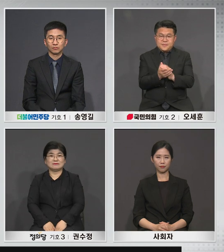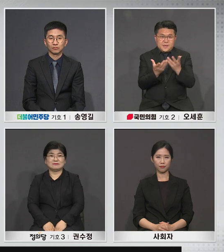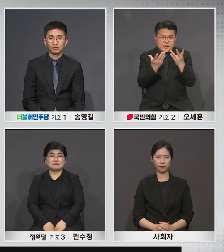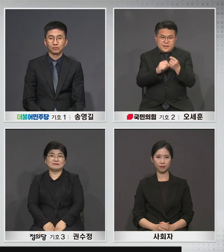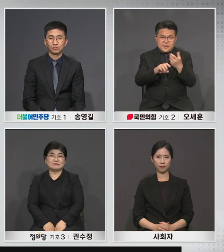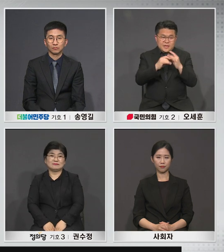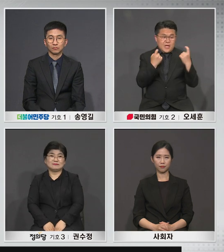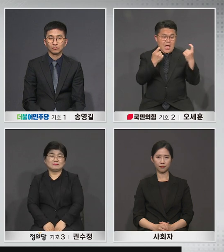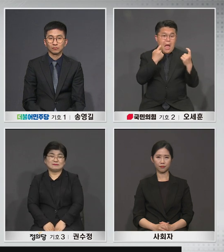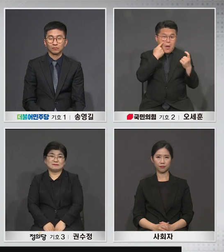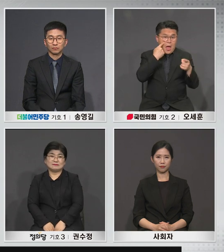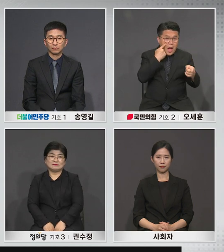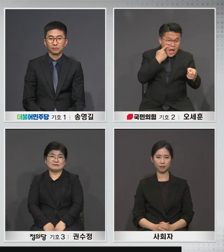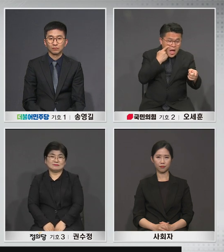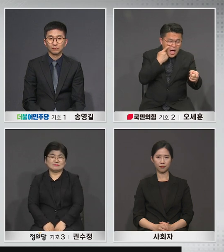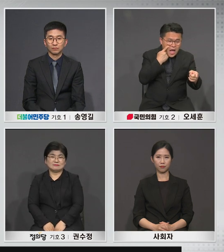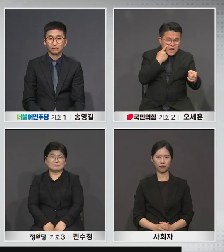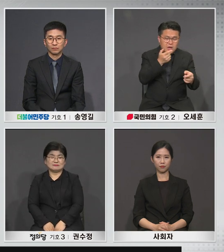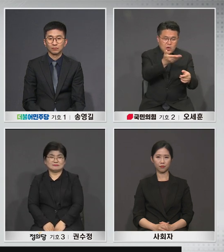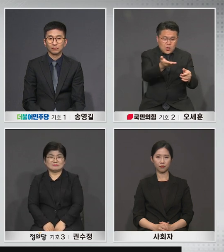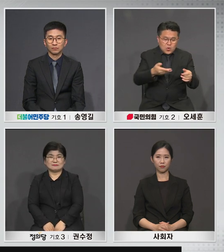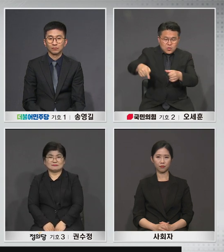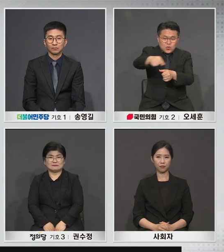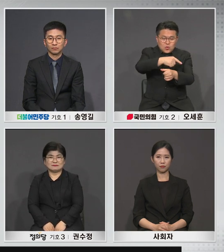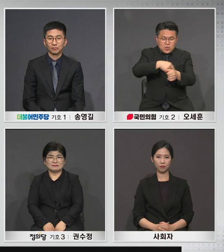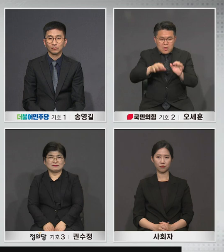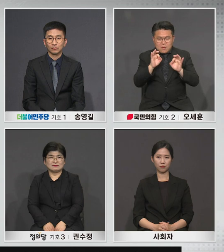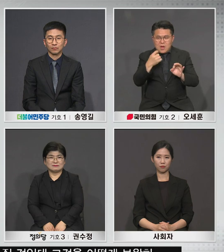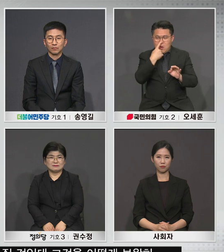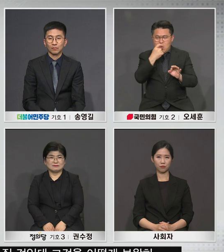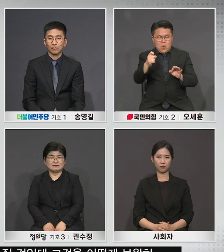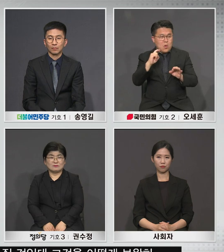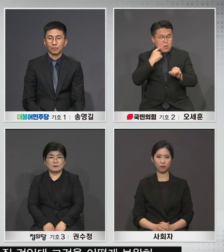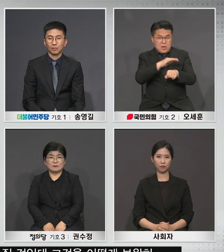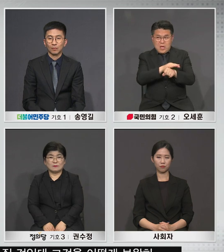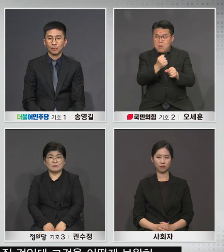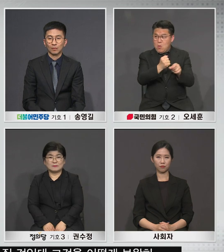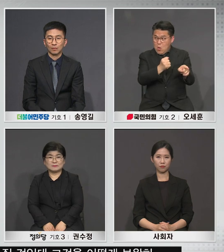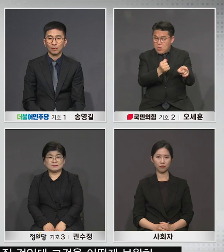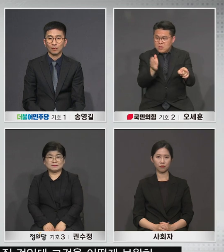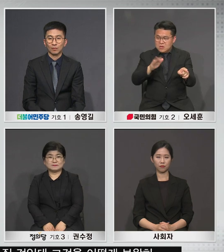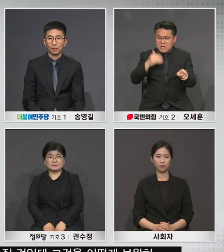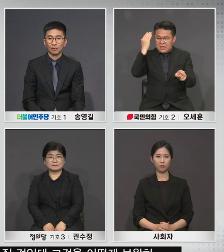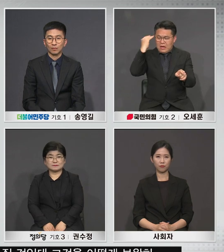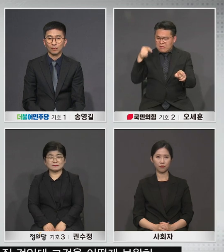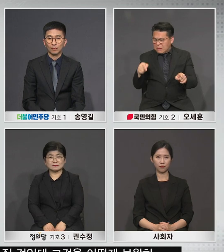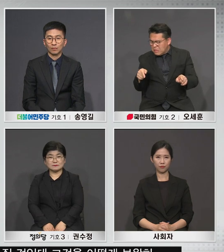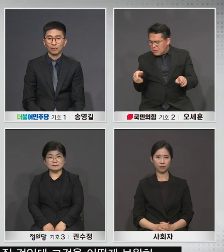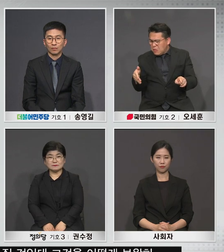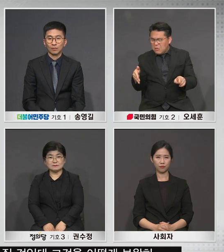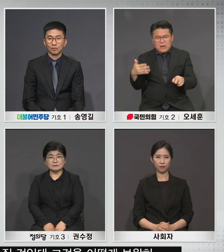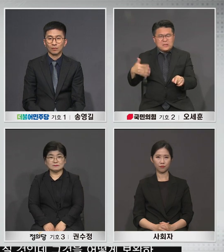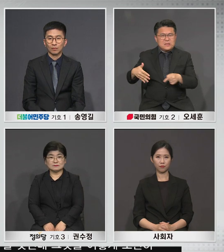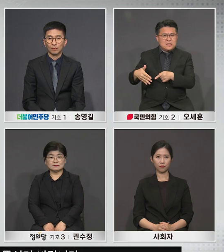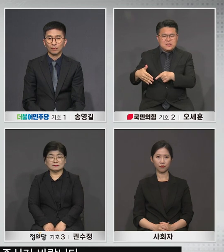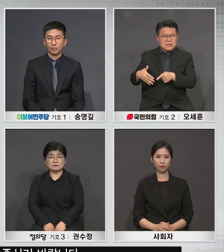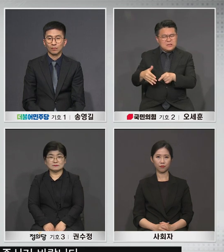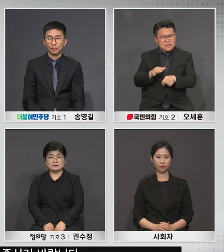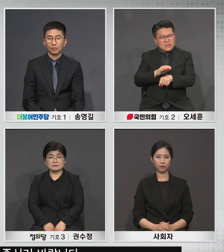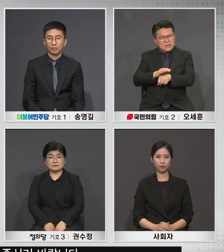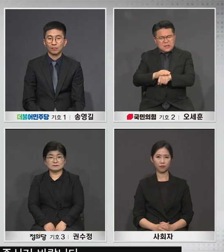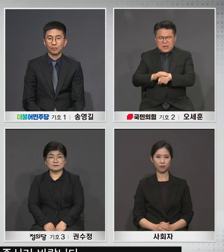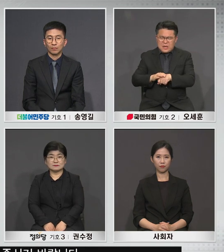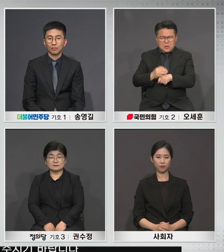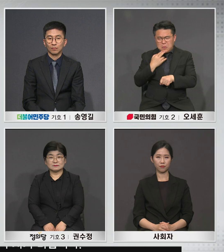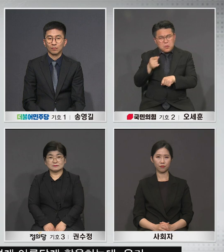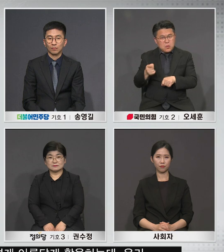왜 이 나라는 수변 공간을 이렇게 잘 멋지게 아름답게 활용하는데 우리는 왜 그렇게 이용을 못 할까 이런 생각들을